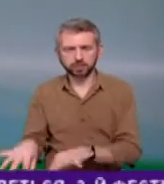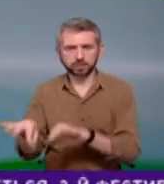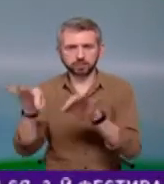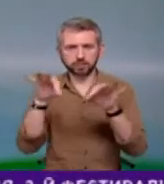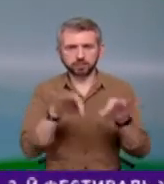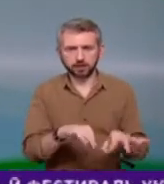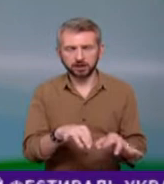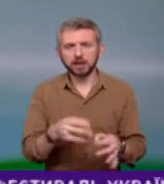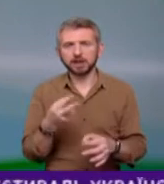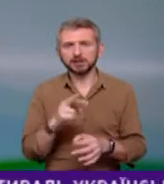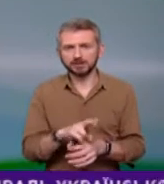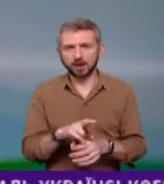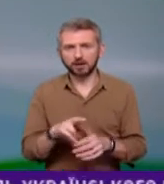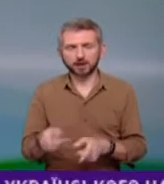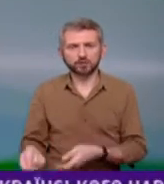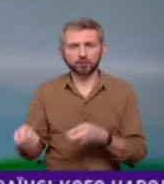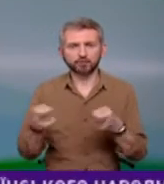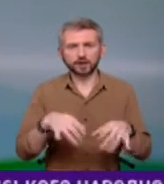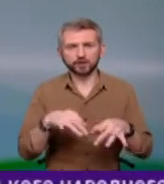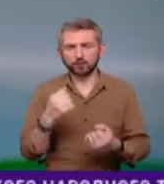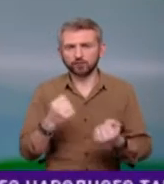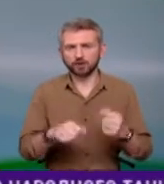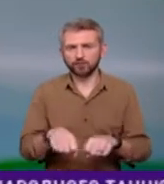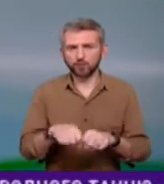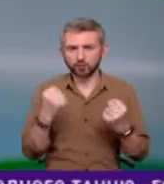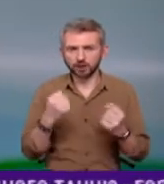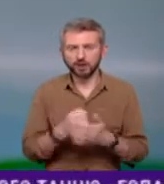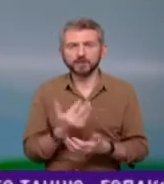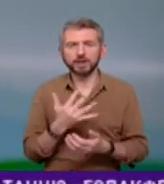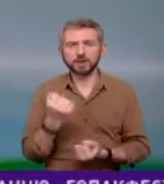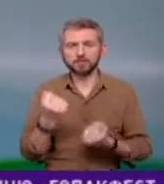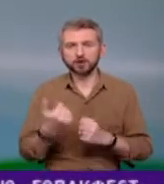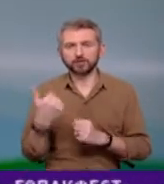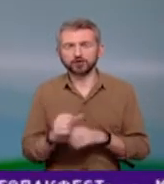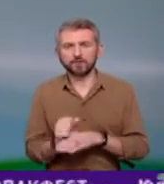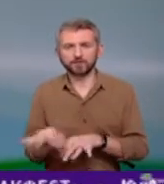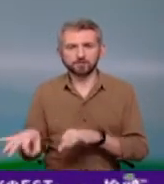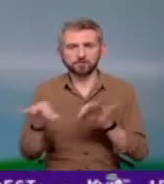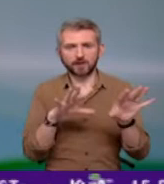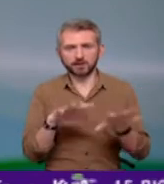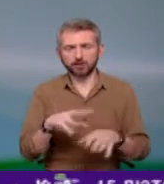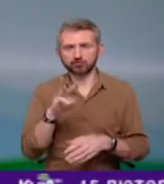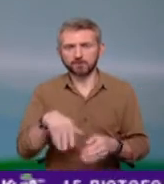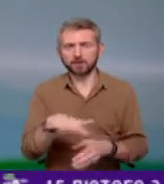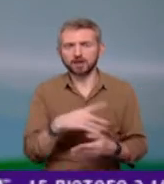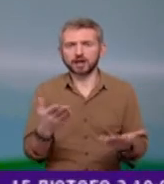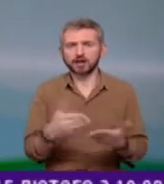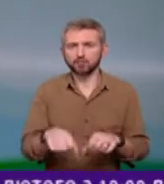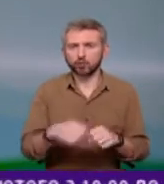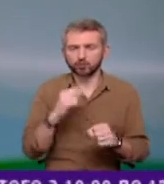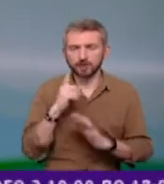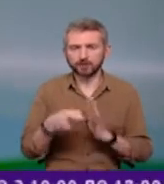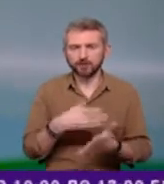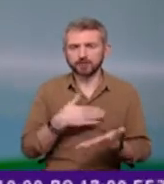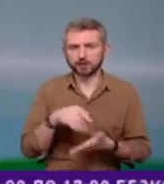організації дорожнього руху для транспортування автівок водіїв-порушників. Скільки машин уже відправили на штрафмайданчик та за які порушення, довідався